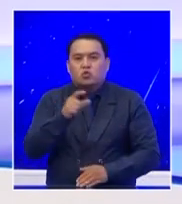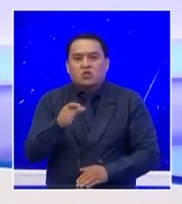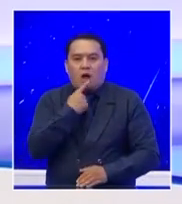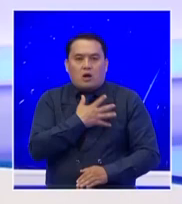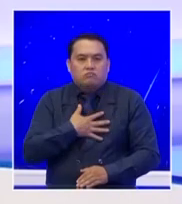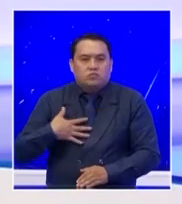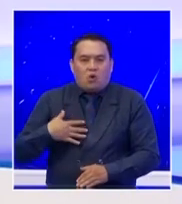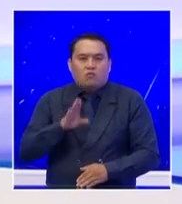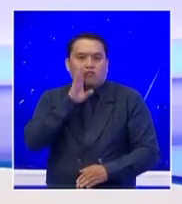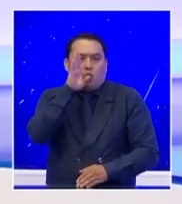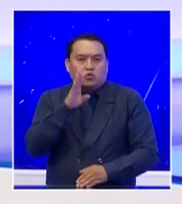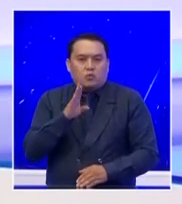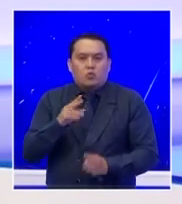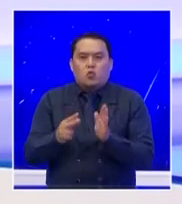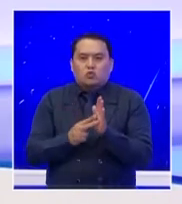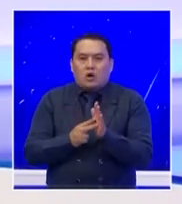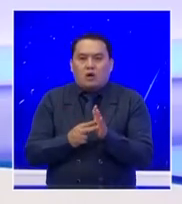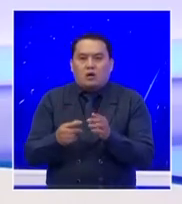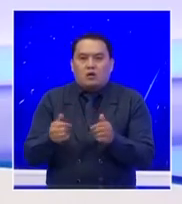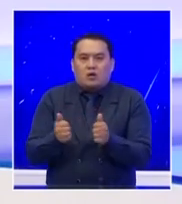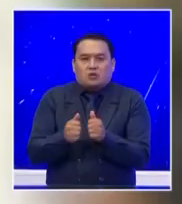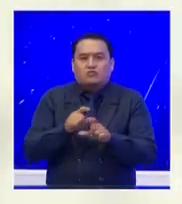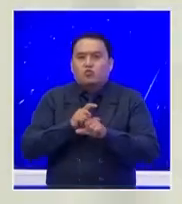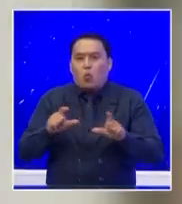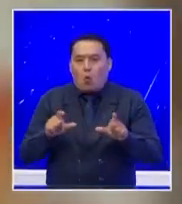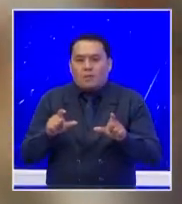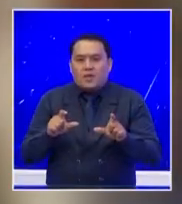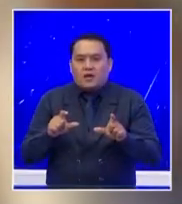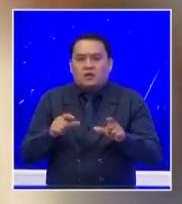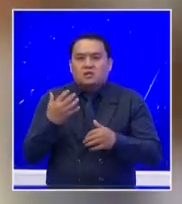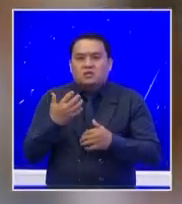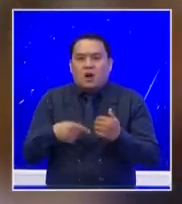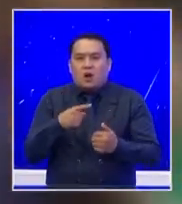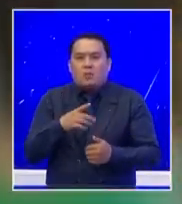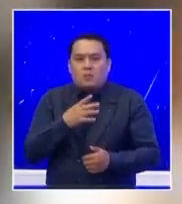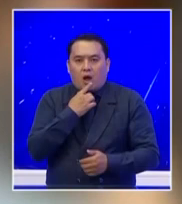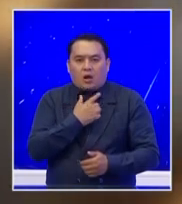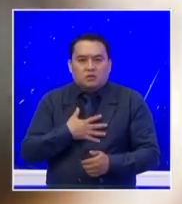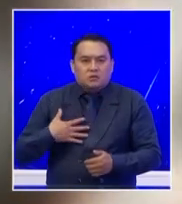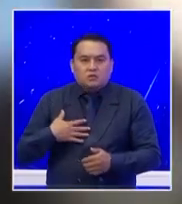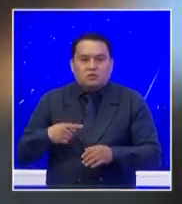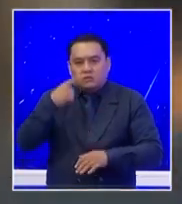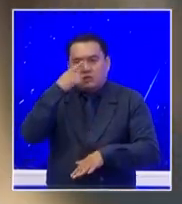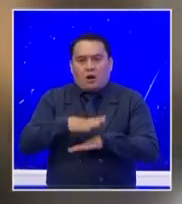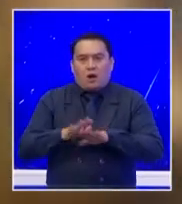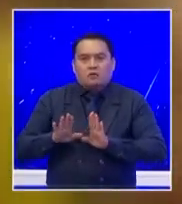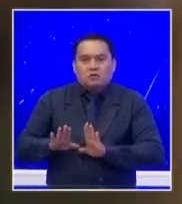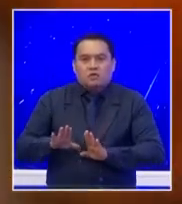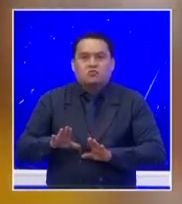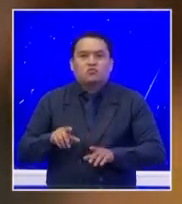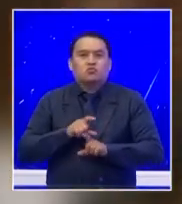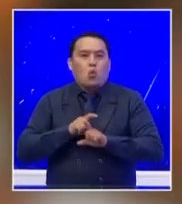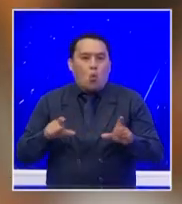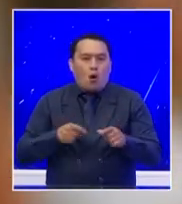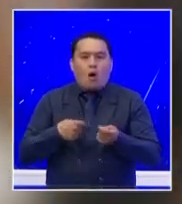примерно в 8 утра по местному времени, неподалеку от учебного заведения. Среди пострадавших – дети и заместитель директора школы. Как